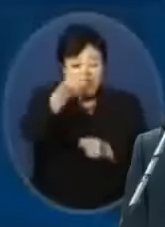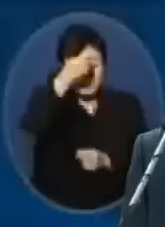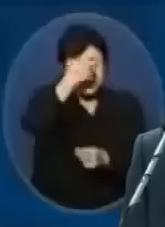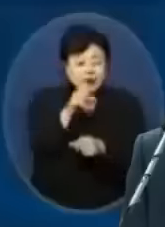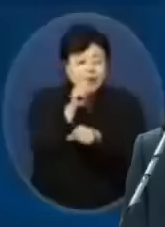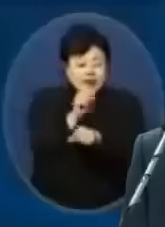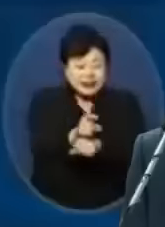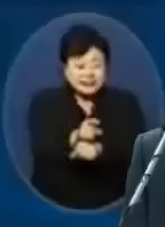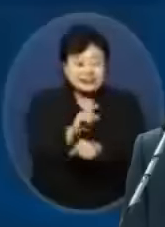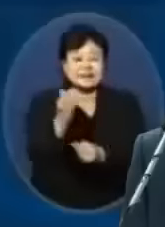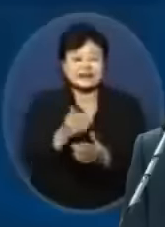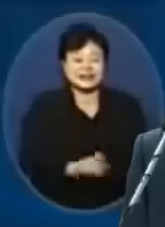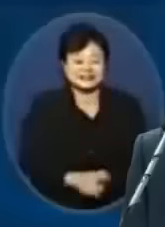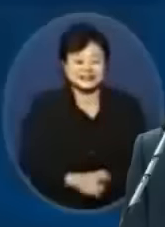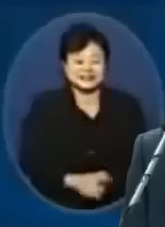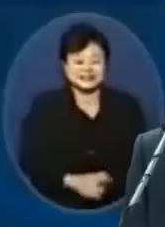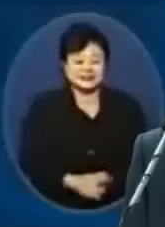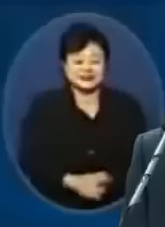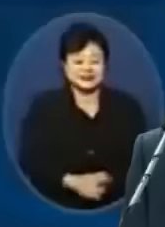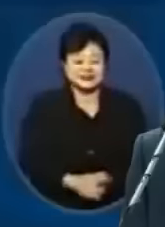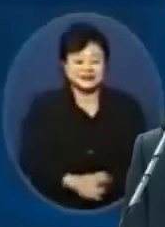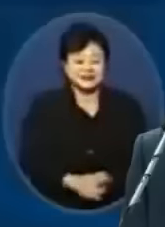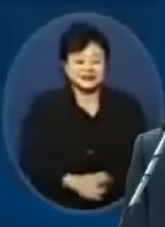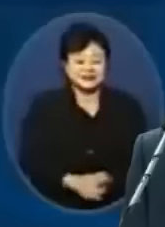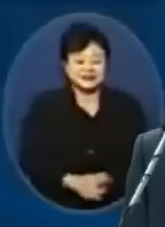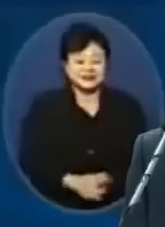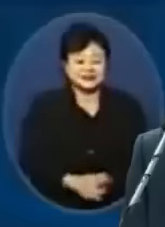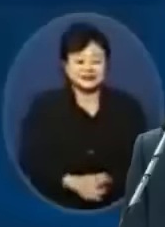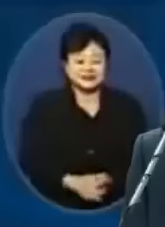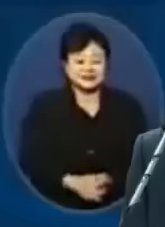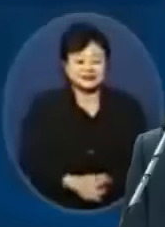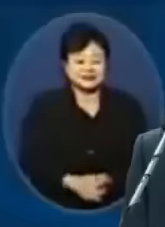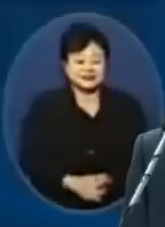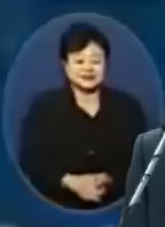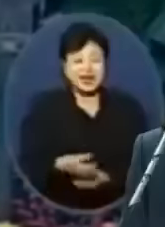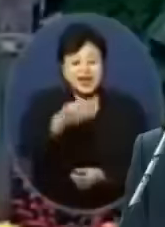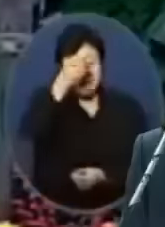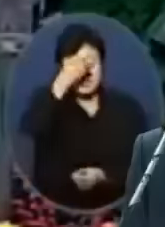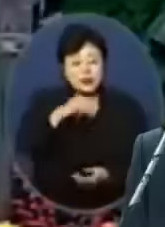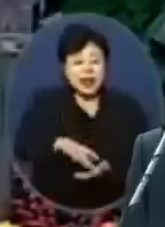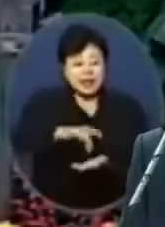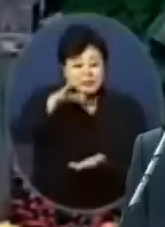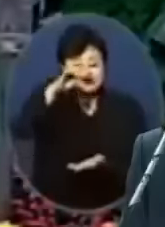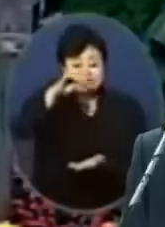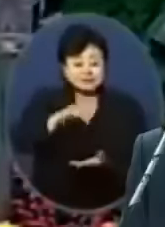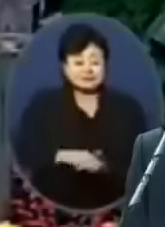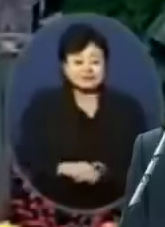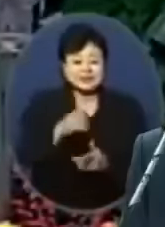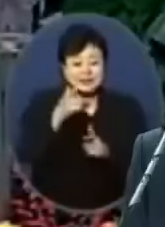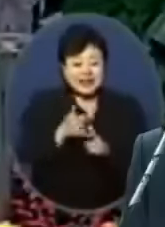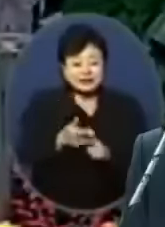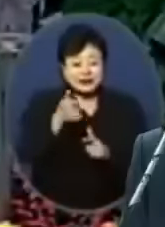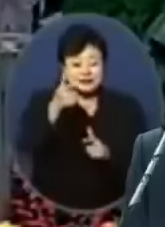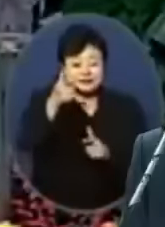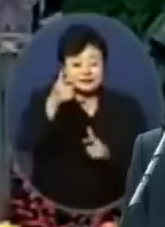것이 기독교 신앙의 특징이라고 말했었습니다. 기독교의 핵심은